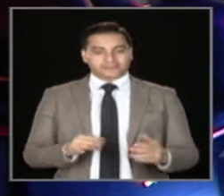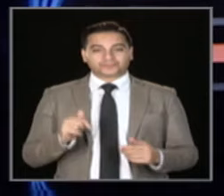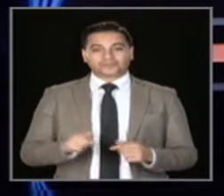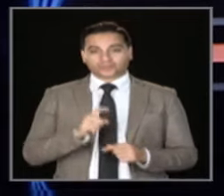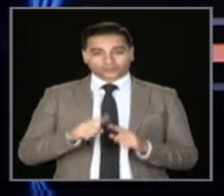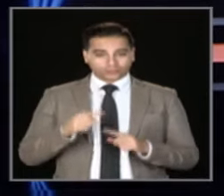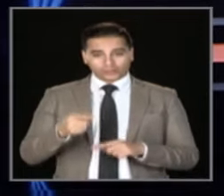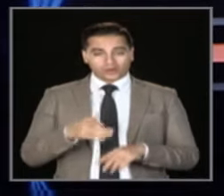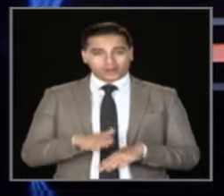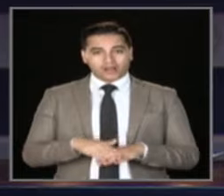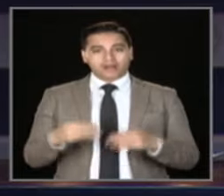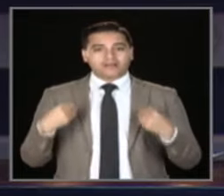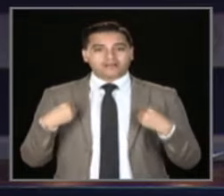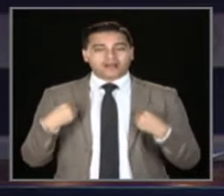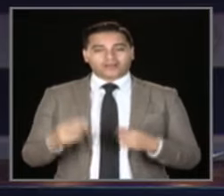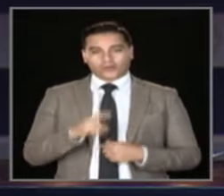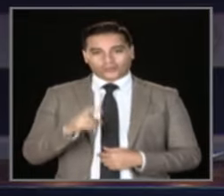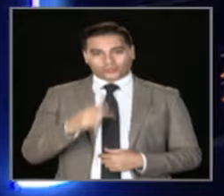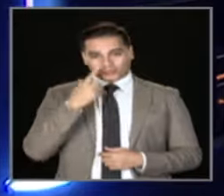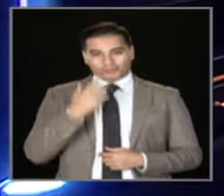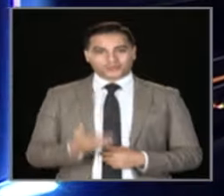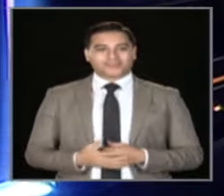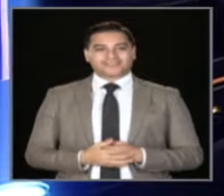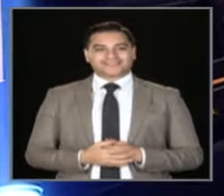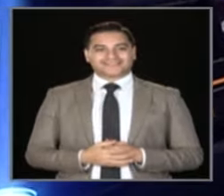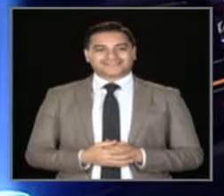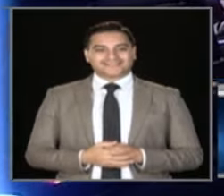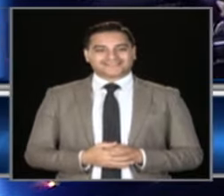السؤال اللي جاي رياضه والسؤال هو